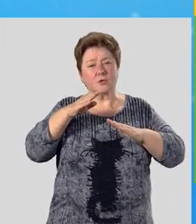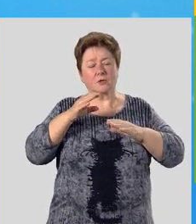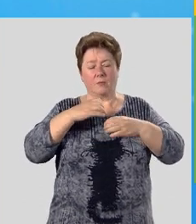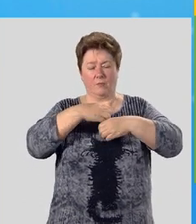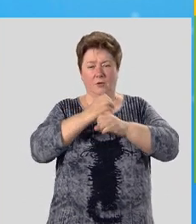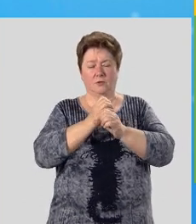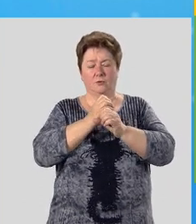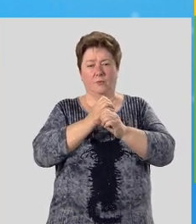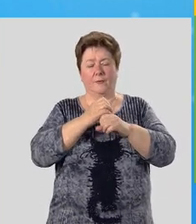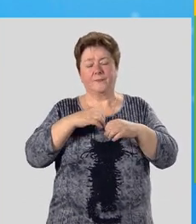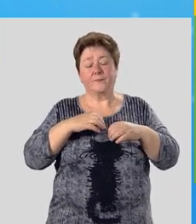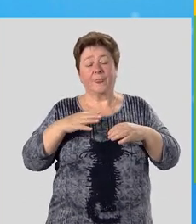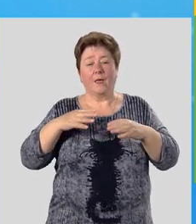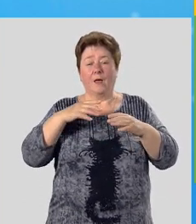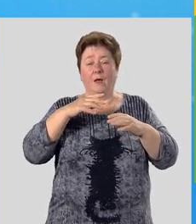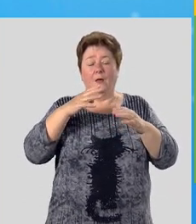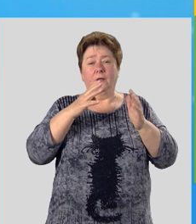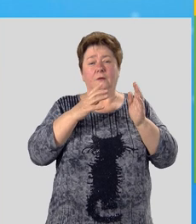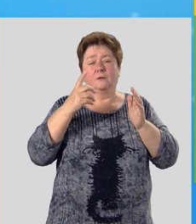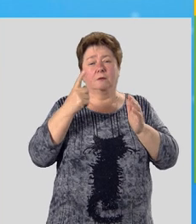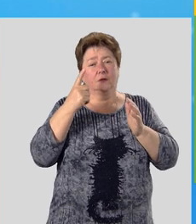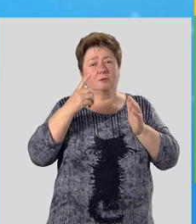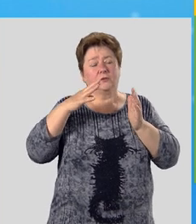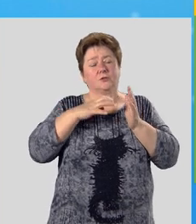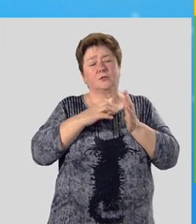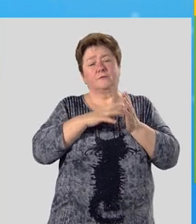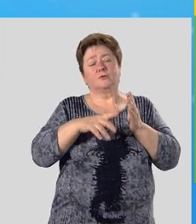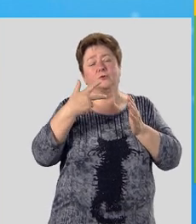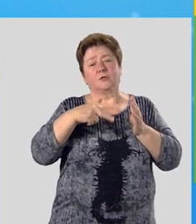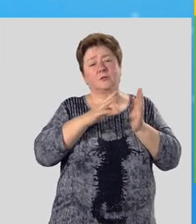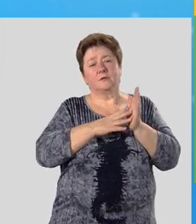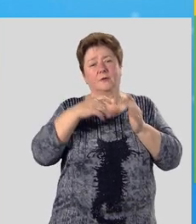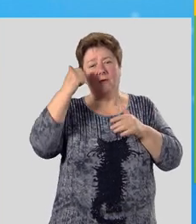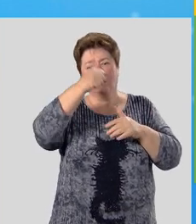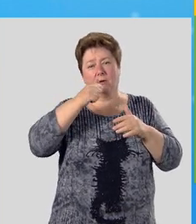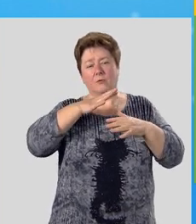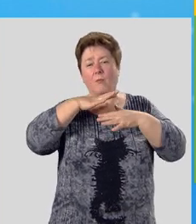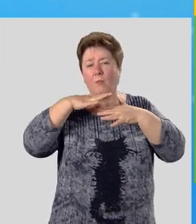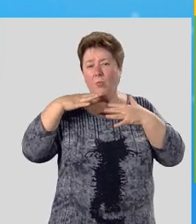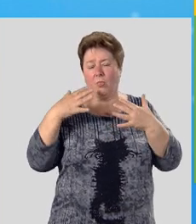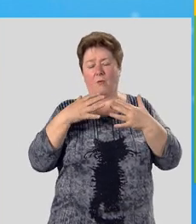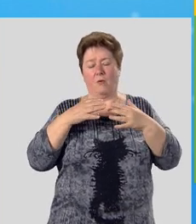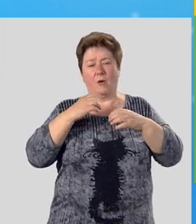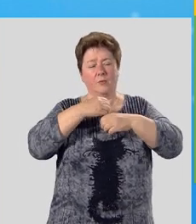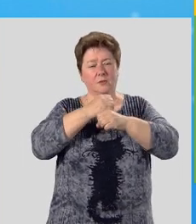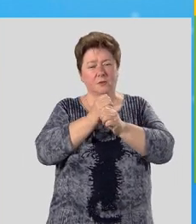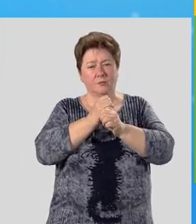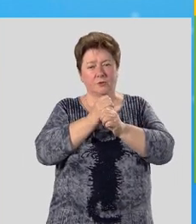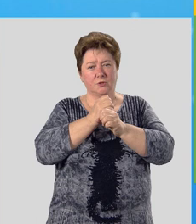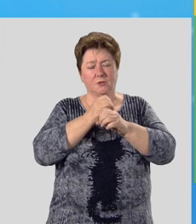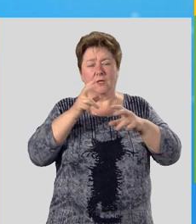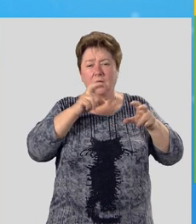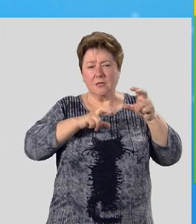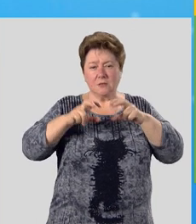усовершенствованием микроскопов. В 1939 году, обобщив многочисленные